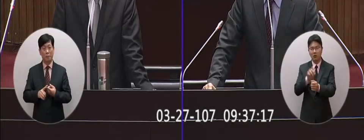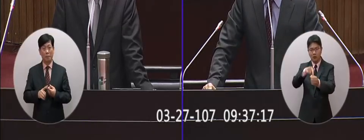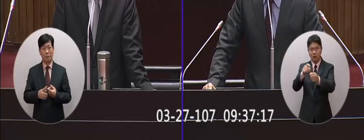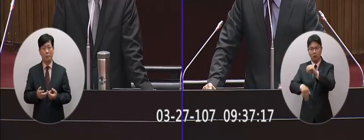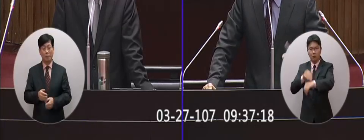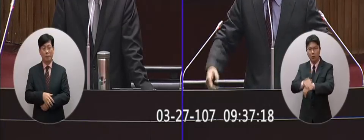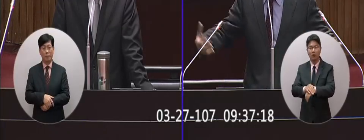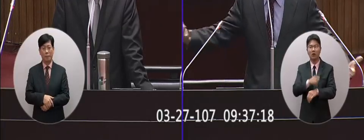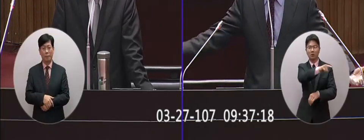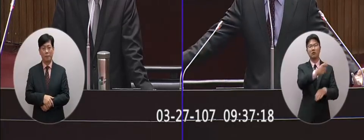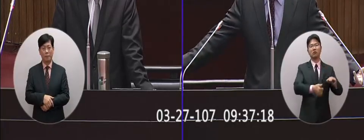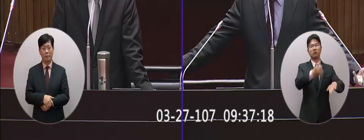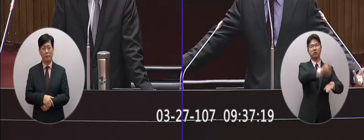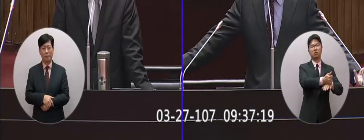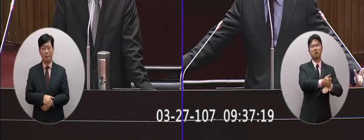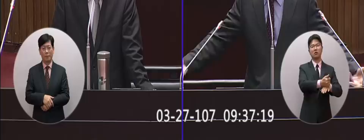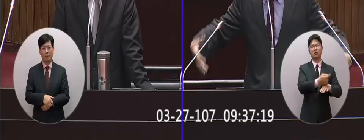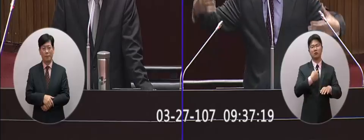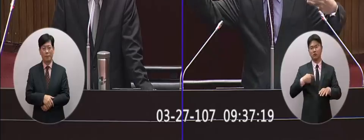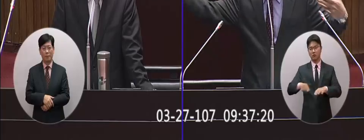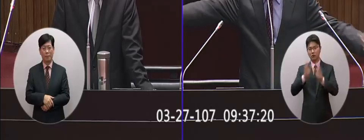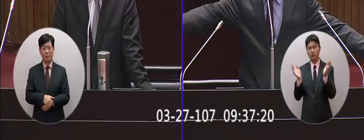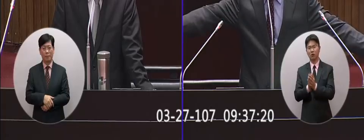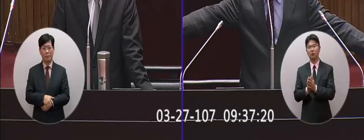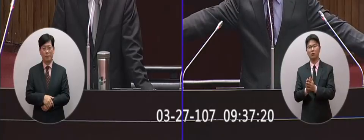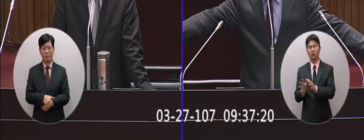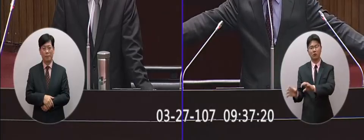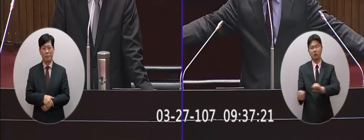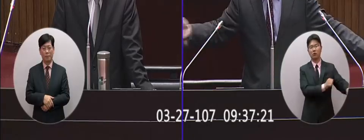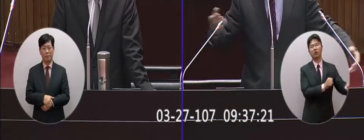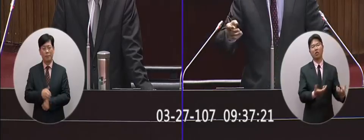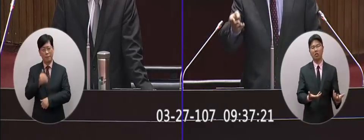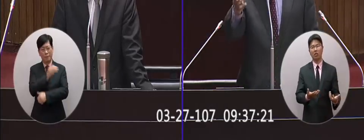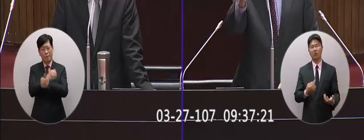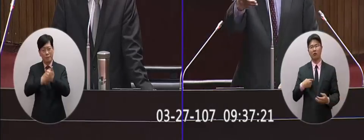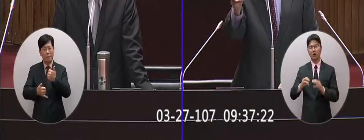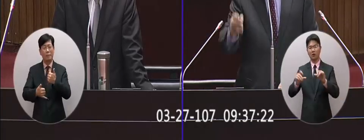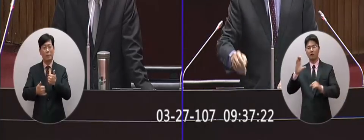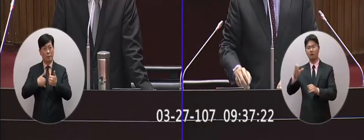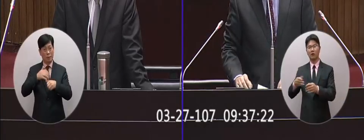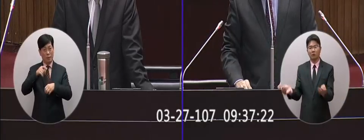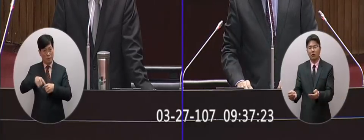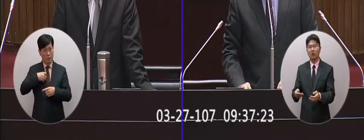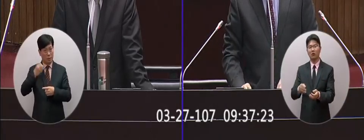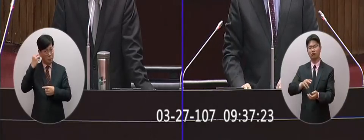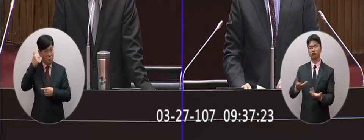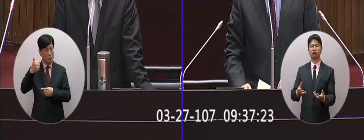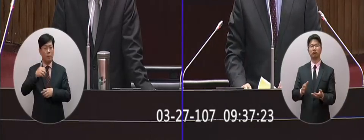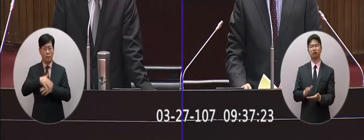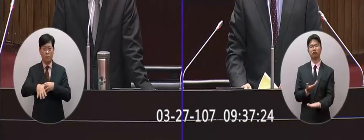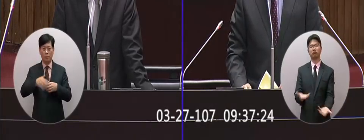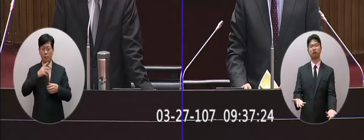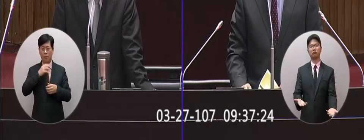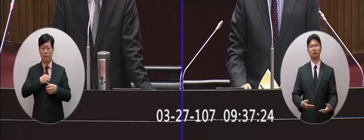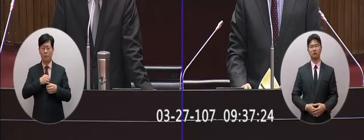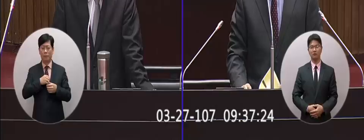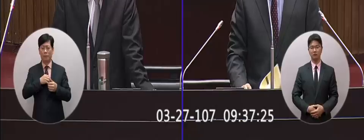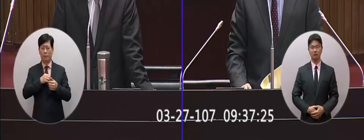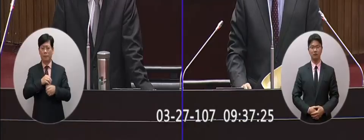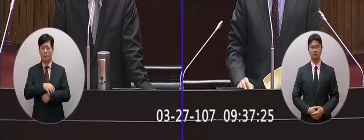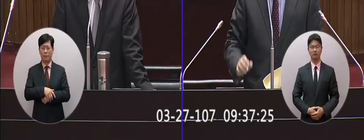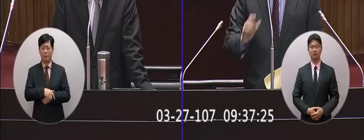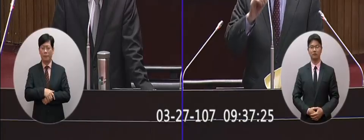大官一当上，我什么都没有了，地方的建设就这样毁掉。 我会把这个好消息啊给这